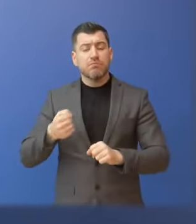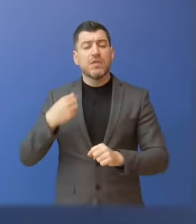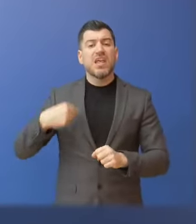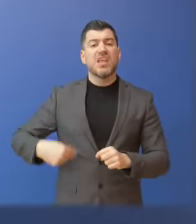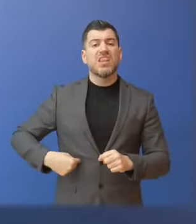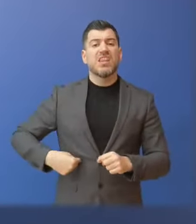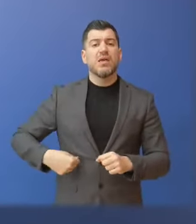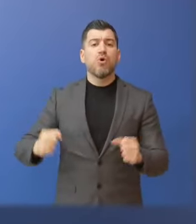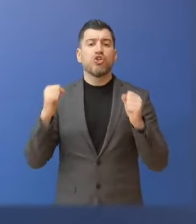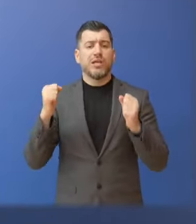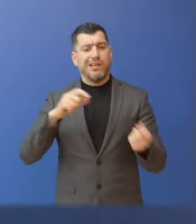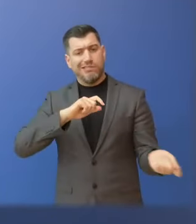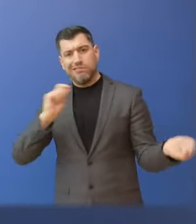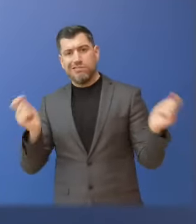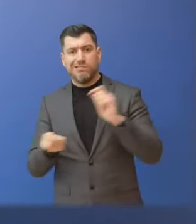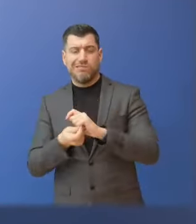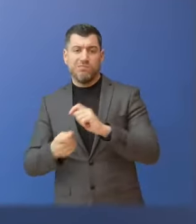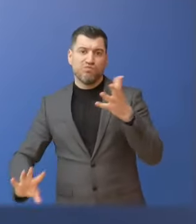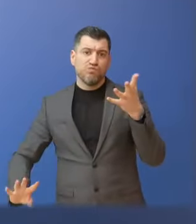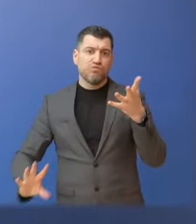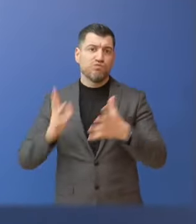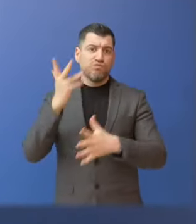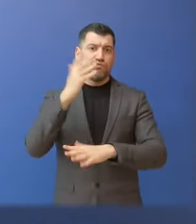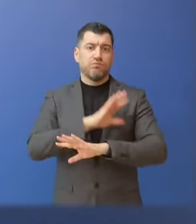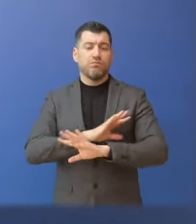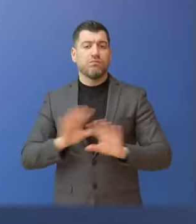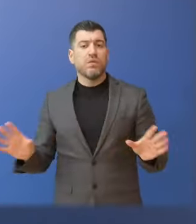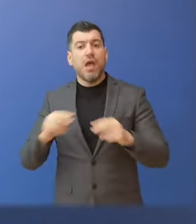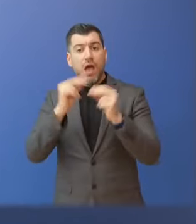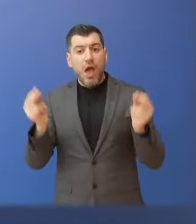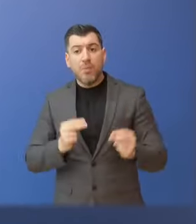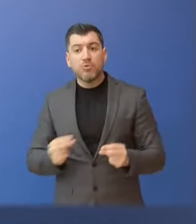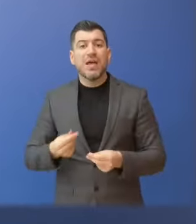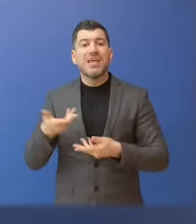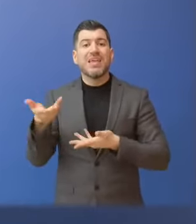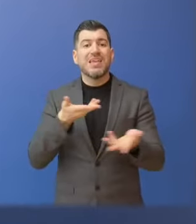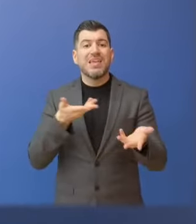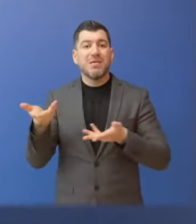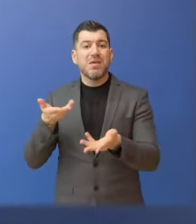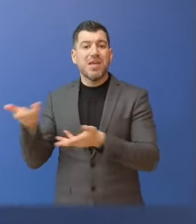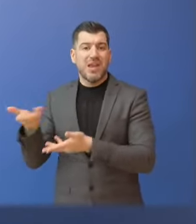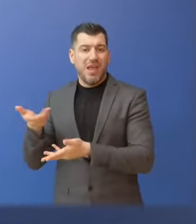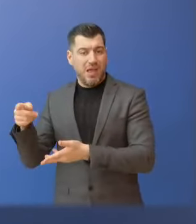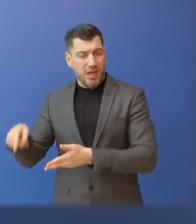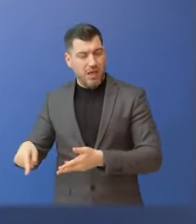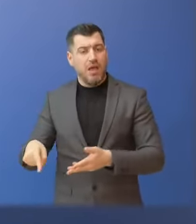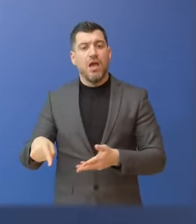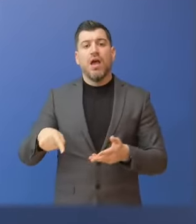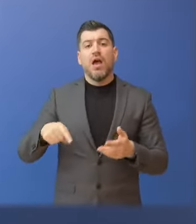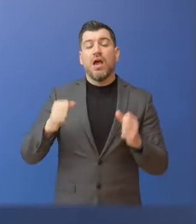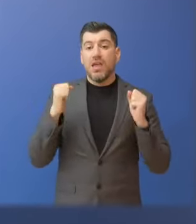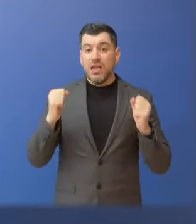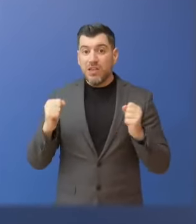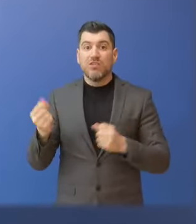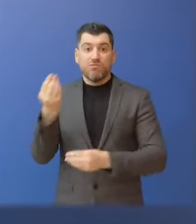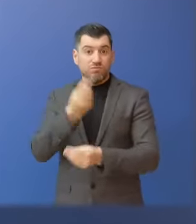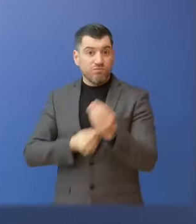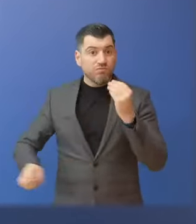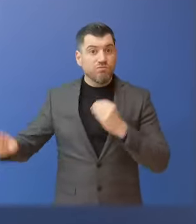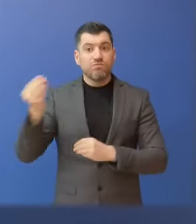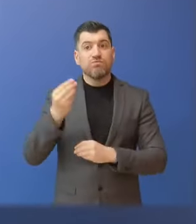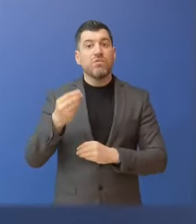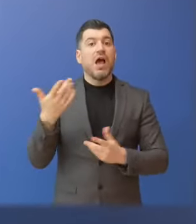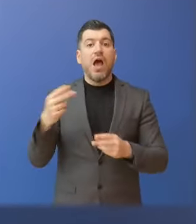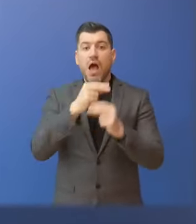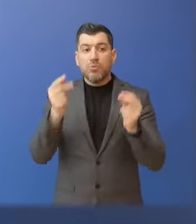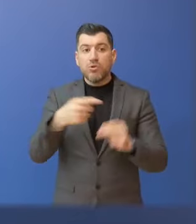προκειμένου να βελτιώνουμε καθημερινά τις παρεχόμενες υπηρεσίες υγείας και να συμβάλλουμε στην καλύτερη και ταχύτερη εξυπηρέτηση όλων